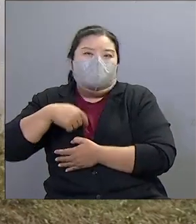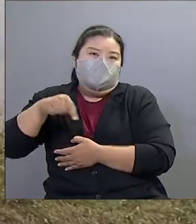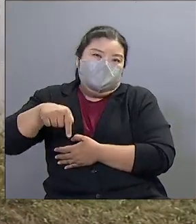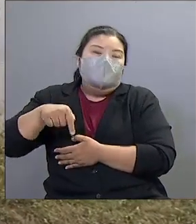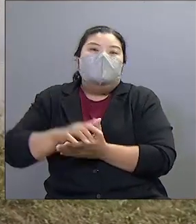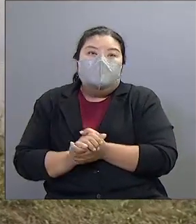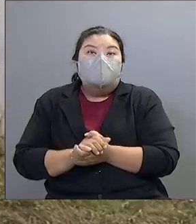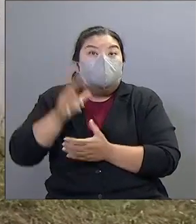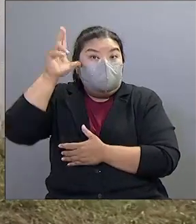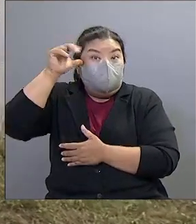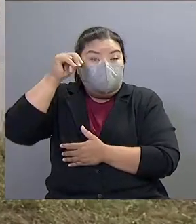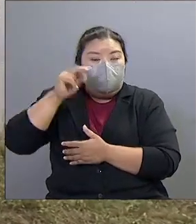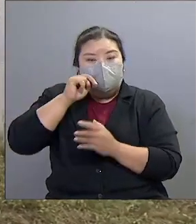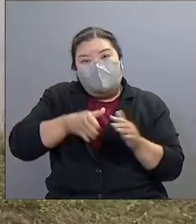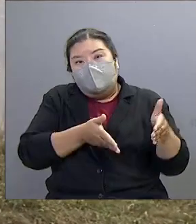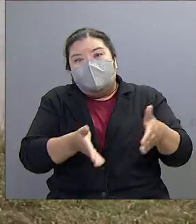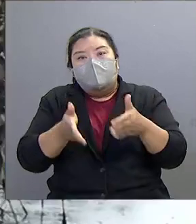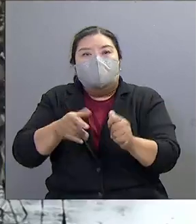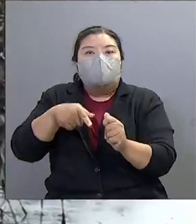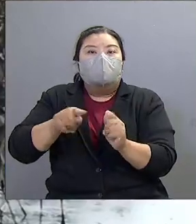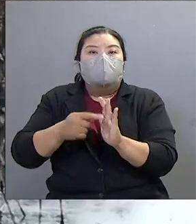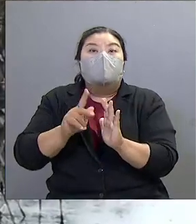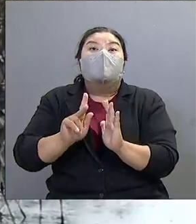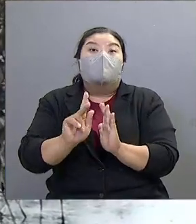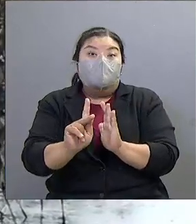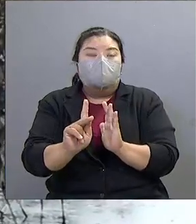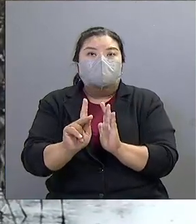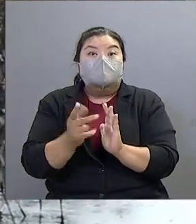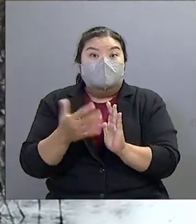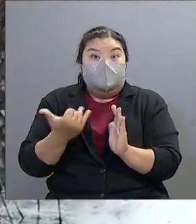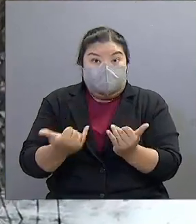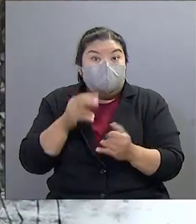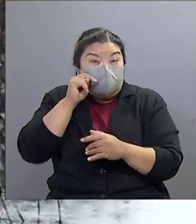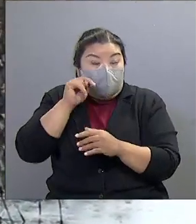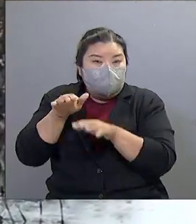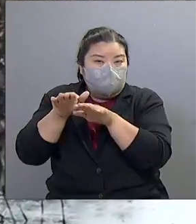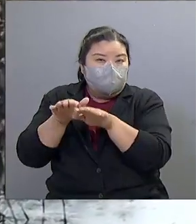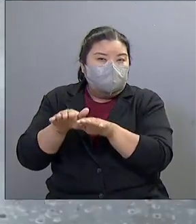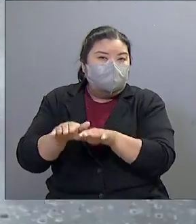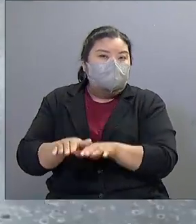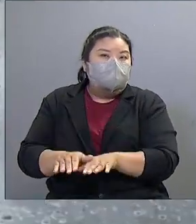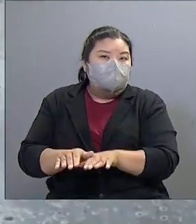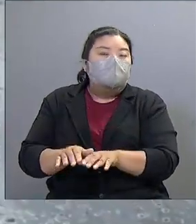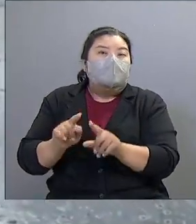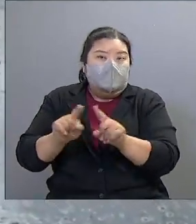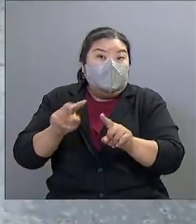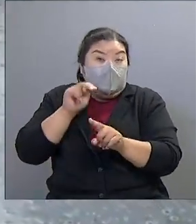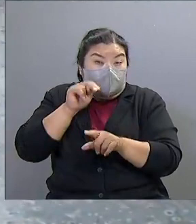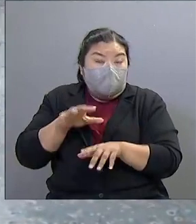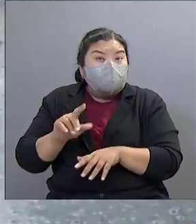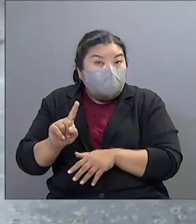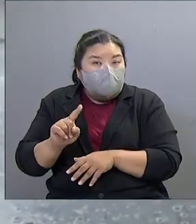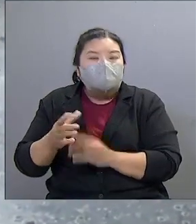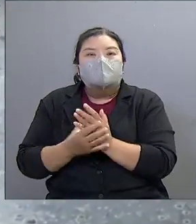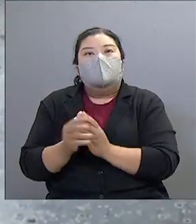ี่ลำบางก็ไหเข้าถ้วมตัsisแม่ปุำเภอมแม่พริกตอนนี้ระดับลดลงไปบ้างนะคะแต่น้ำก็ถวมมานานที่ 2